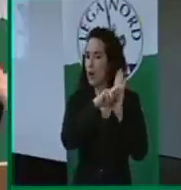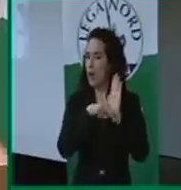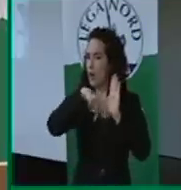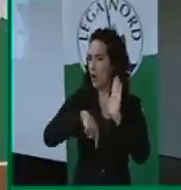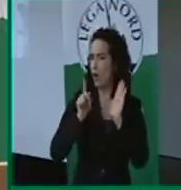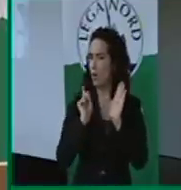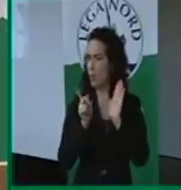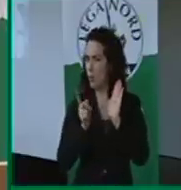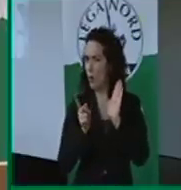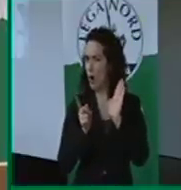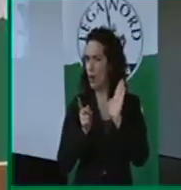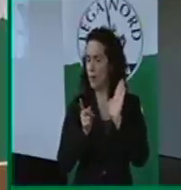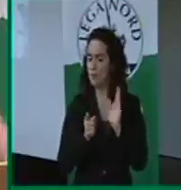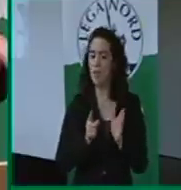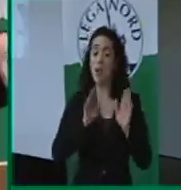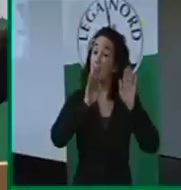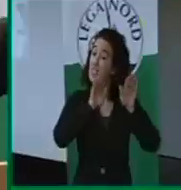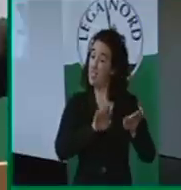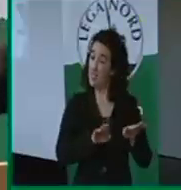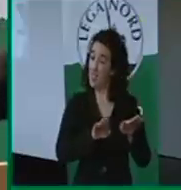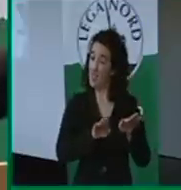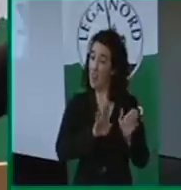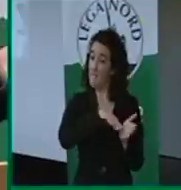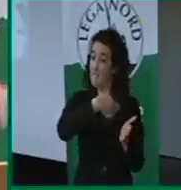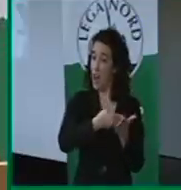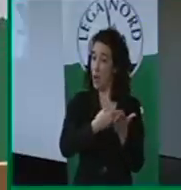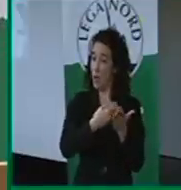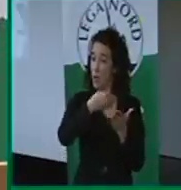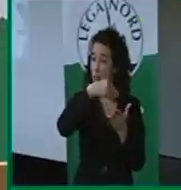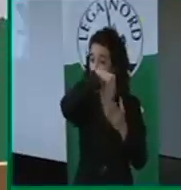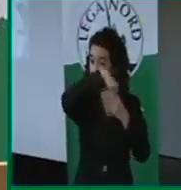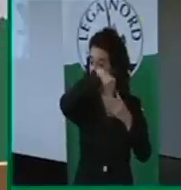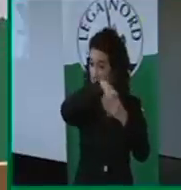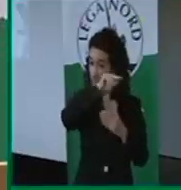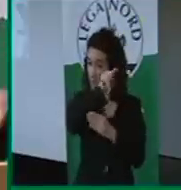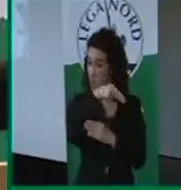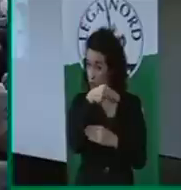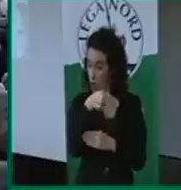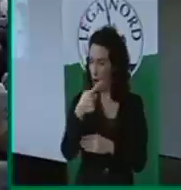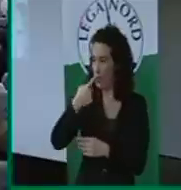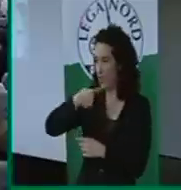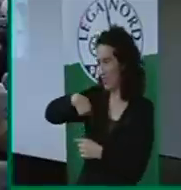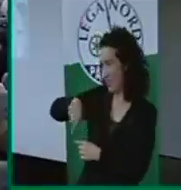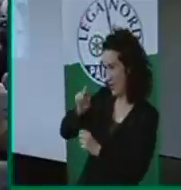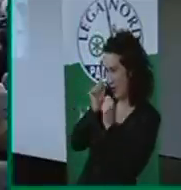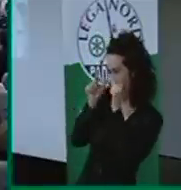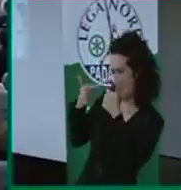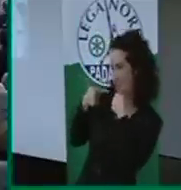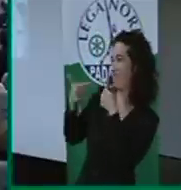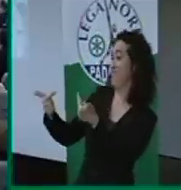del valore interno della moneta e quindi inflazione defiro Ecco